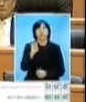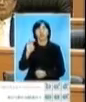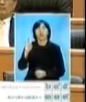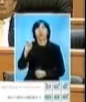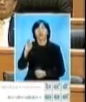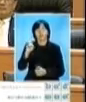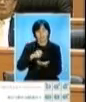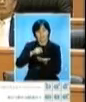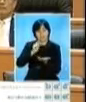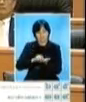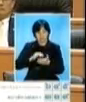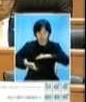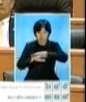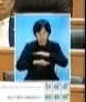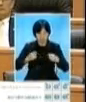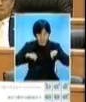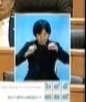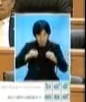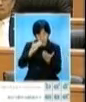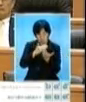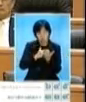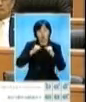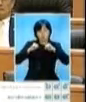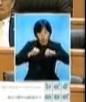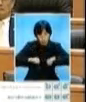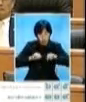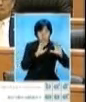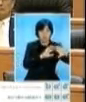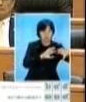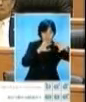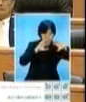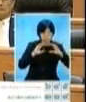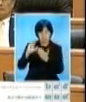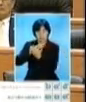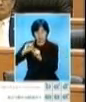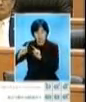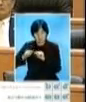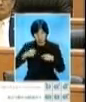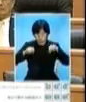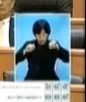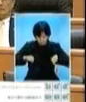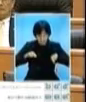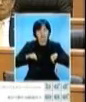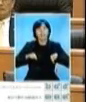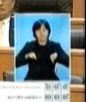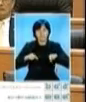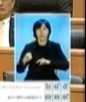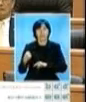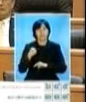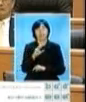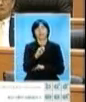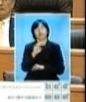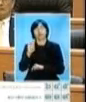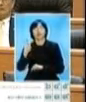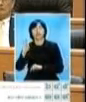รมนูญว่าขณะนี้ท่านกำลังยื่นญัตติที่ขัดกับคำวินิจฉัยของศาลรัฐธรรมนูญแล้วยิ่งกว่านั้นนะครับตร